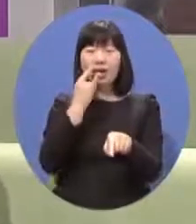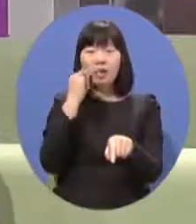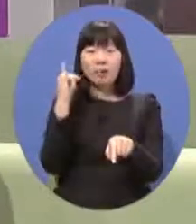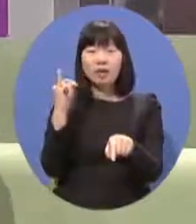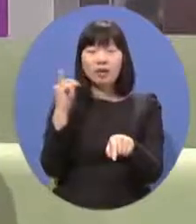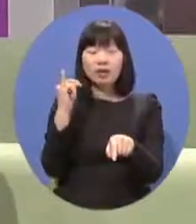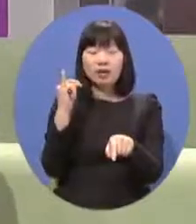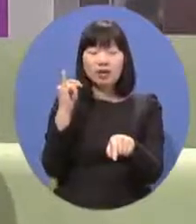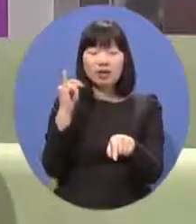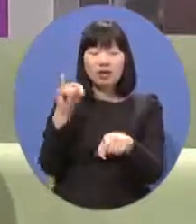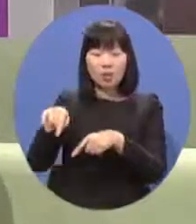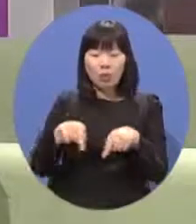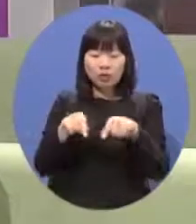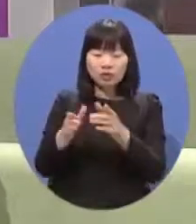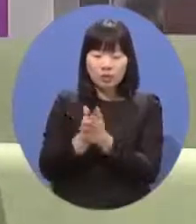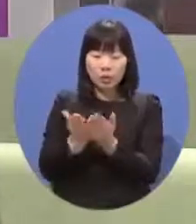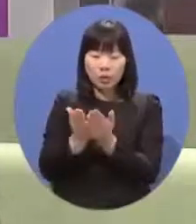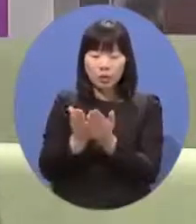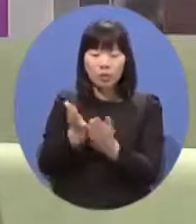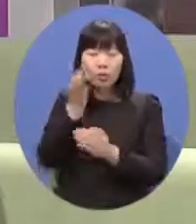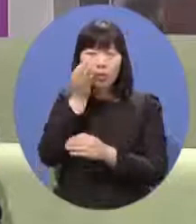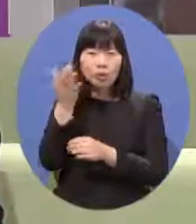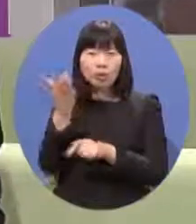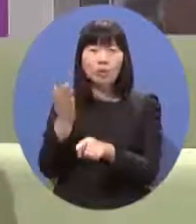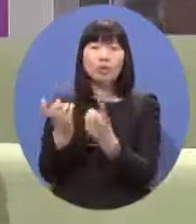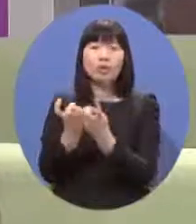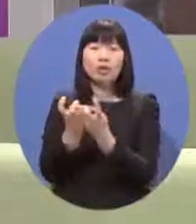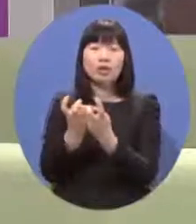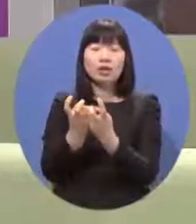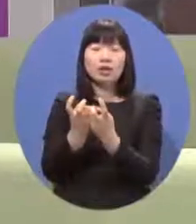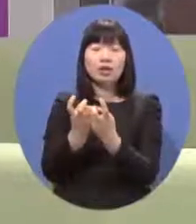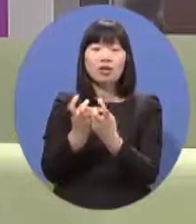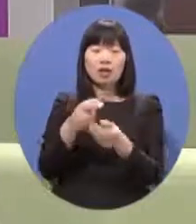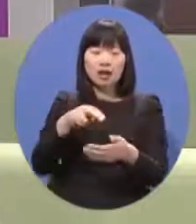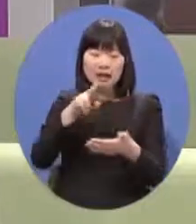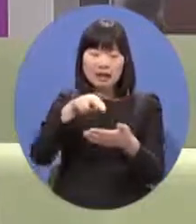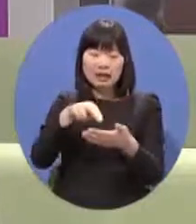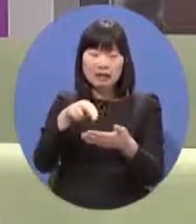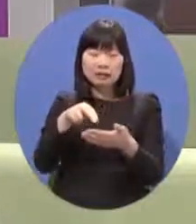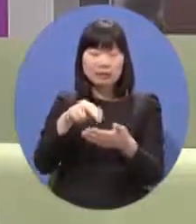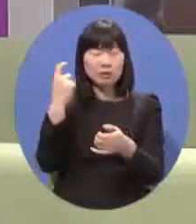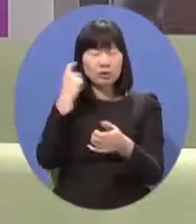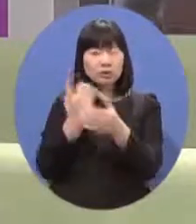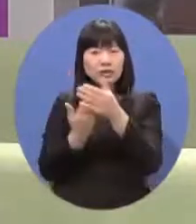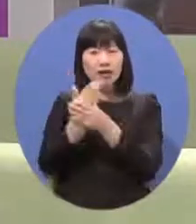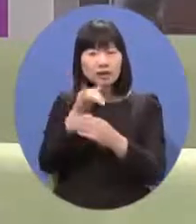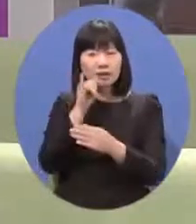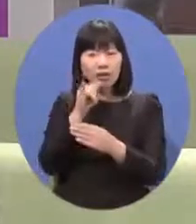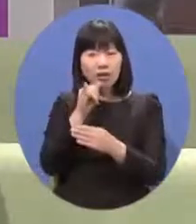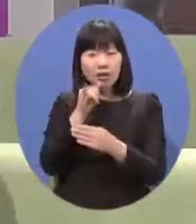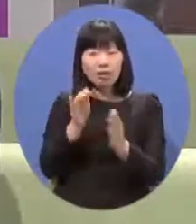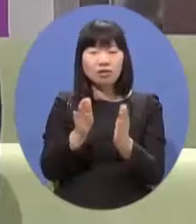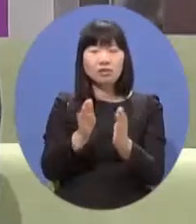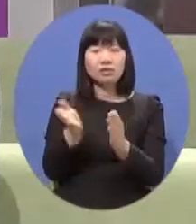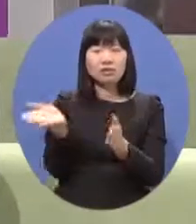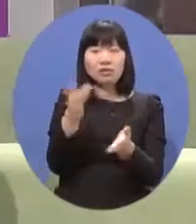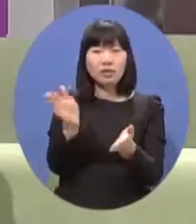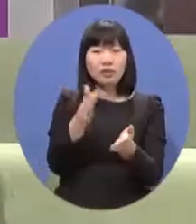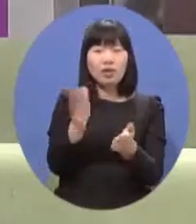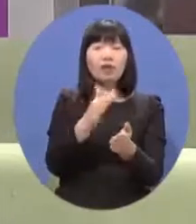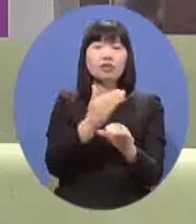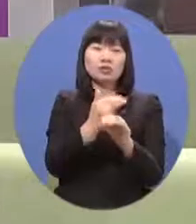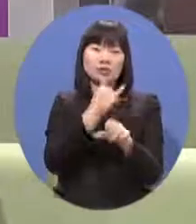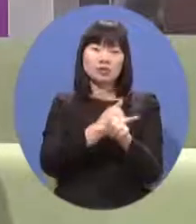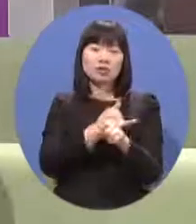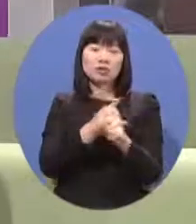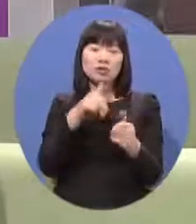엄마가 오디오북을 딱 틀어줘요. 그럼 오디오북은 어떻게 해요? 따라라라라라 읽고 띠리링 소리가 나면 책장을 넘겨야 돼요.